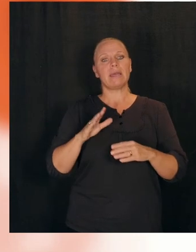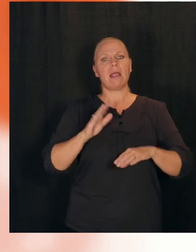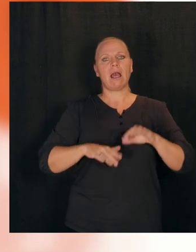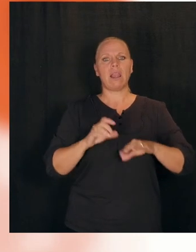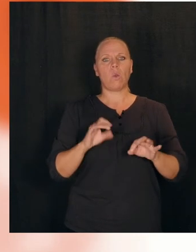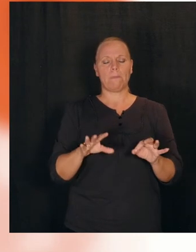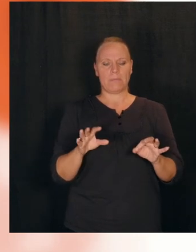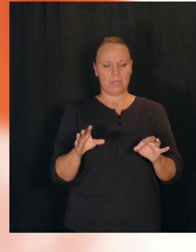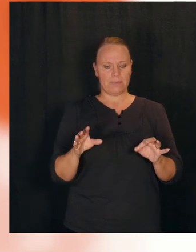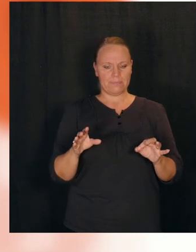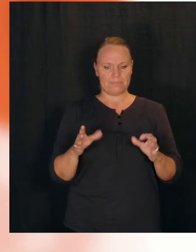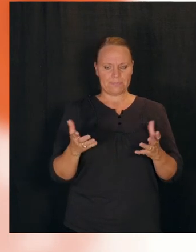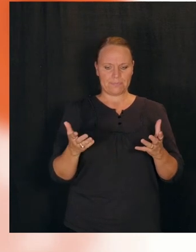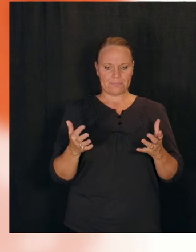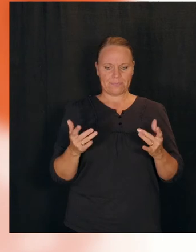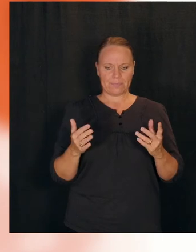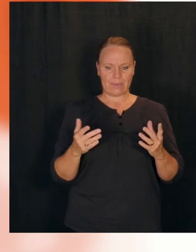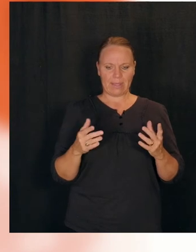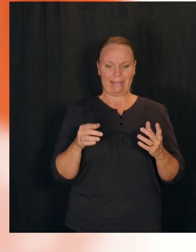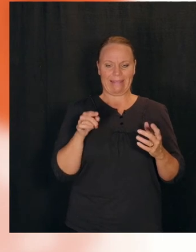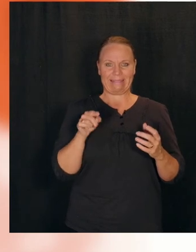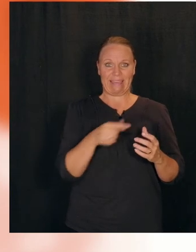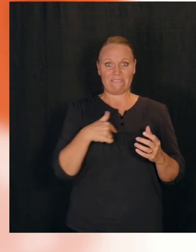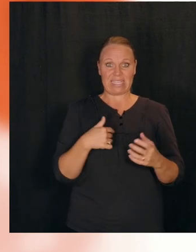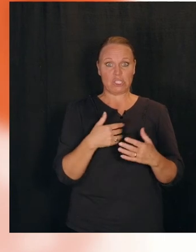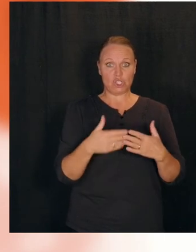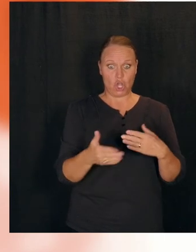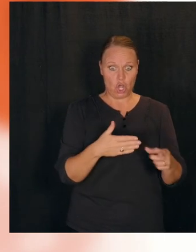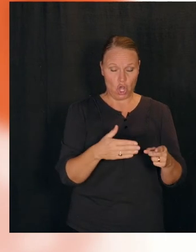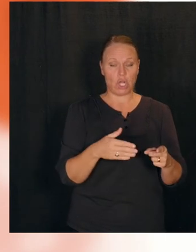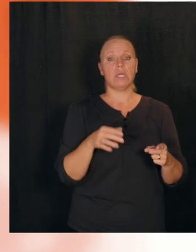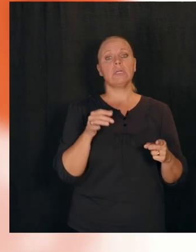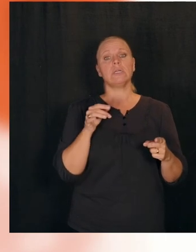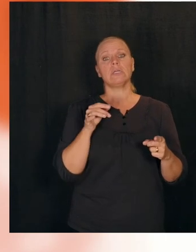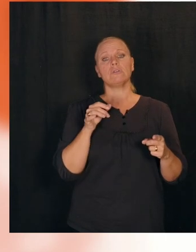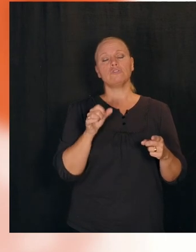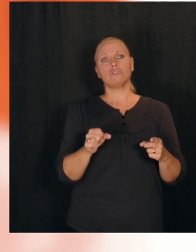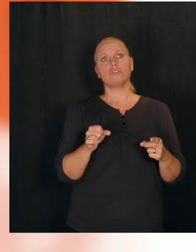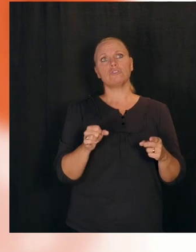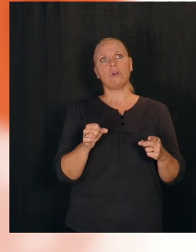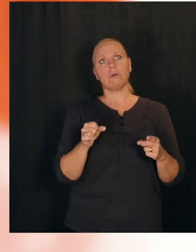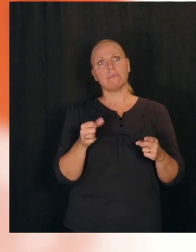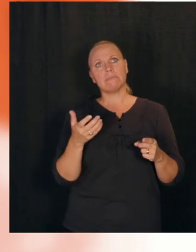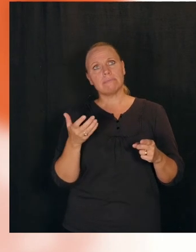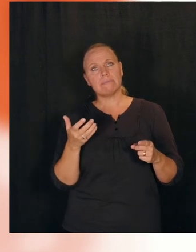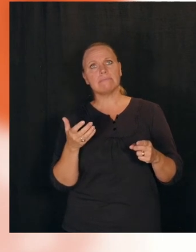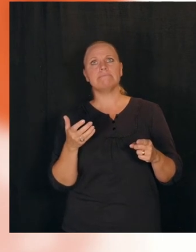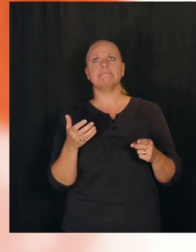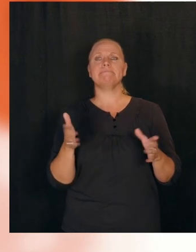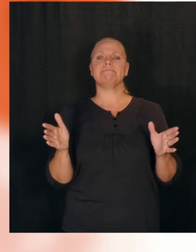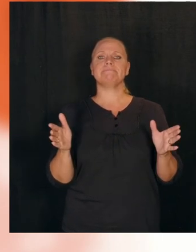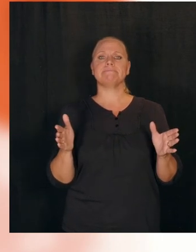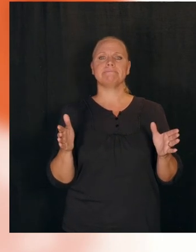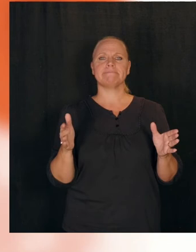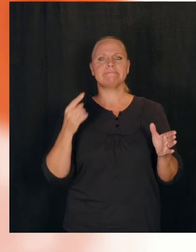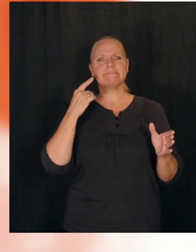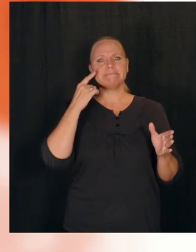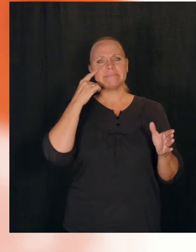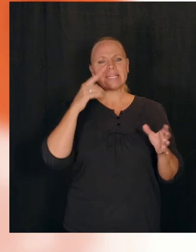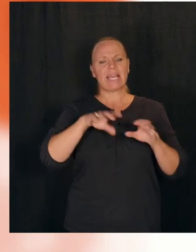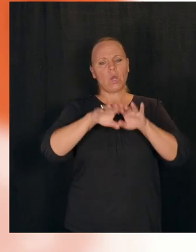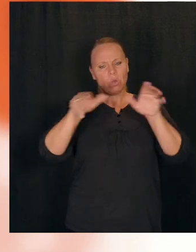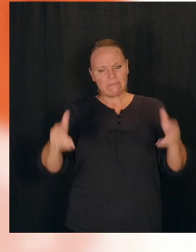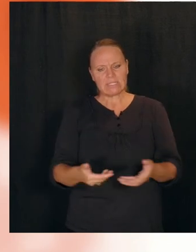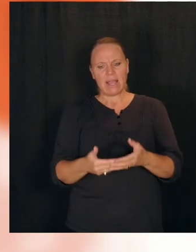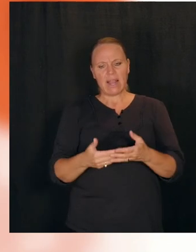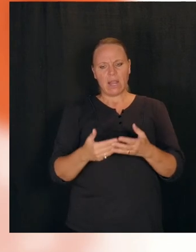alltihopa det här görandet hamnar ju in i en lite annan inramning om vi utgår från universell utformning som ett